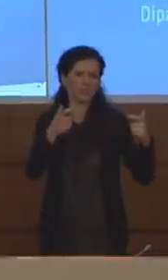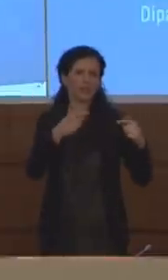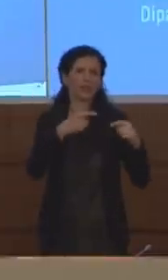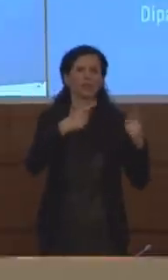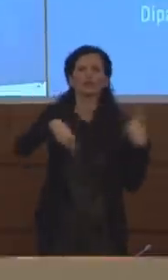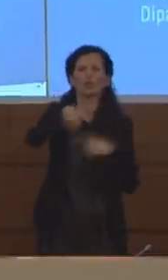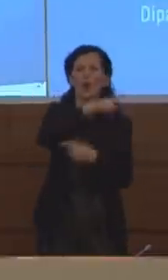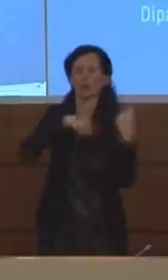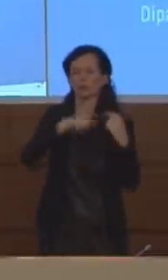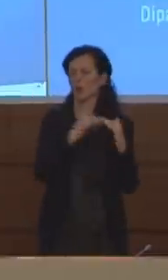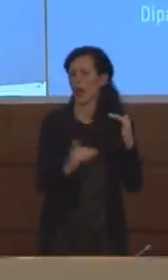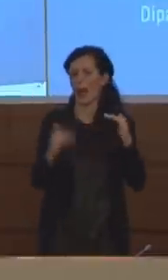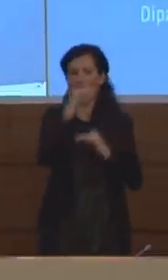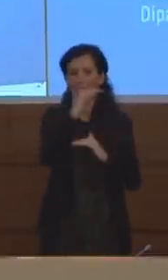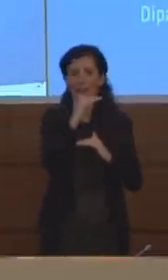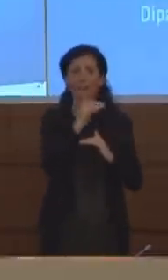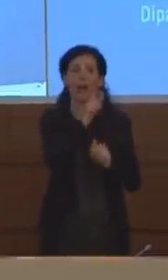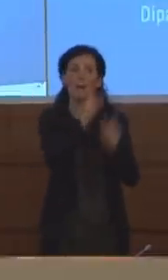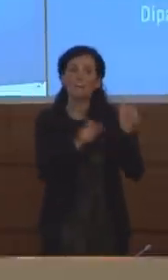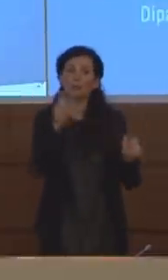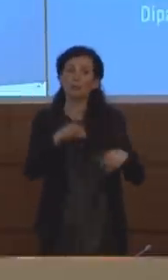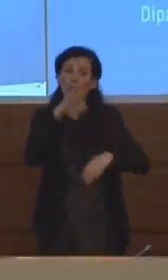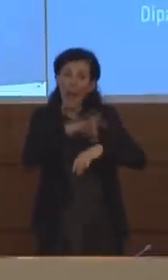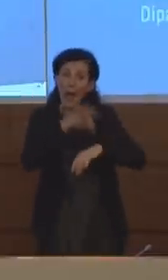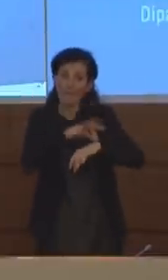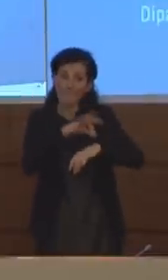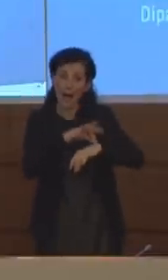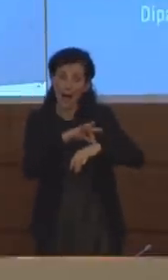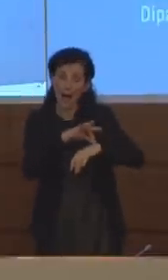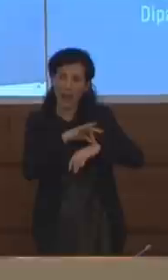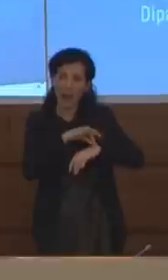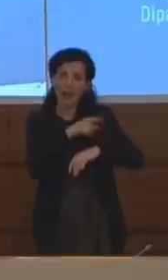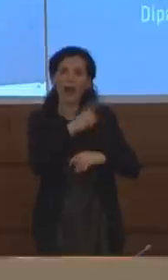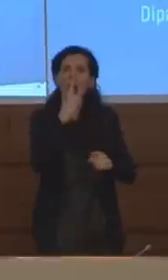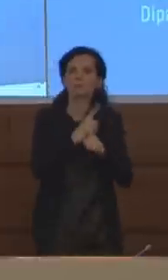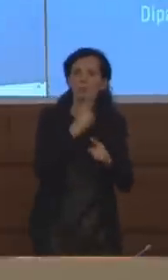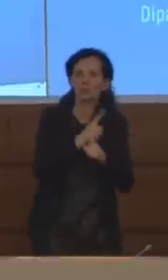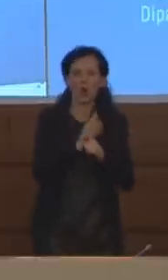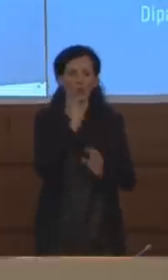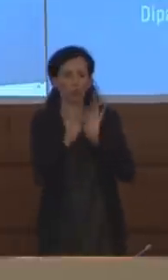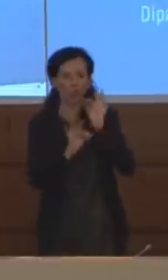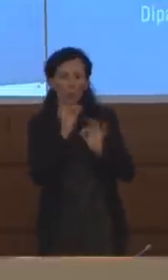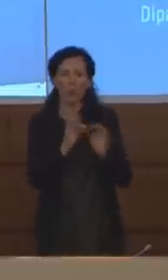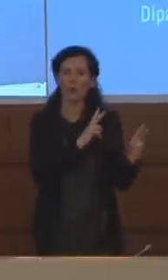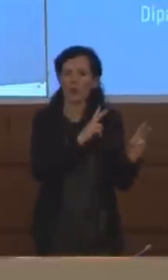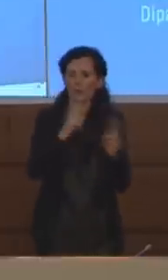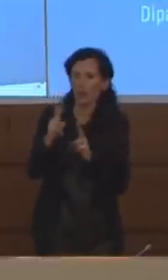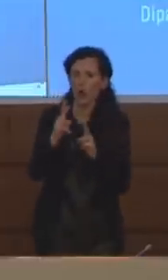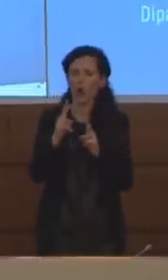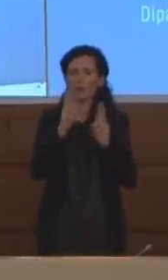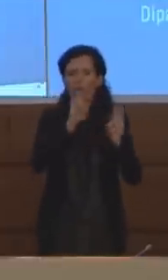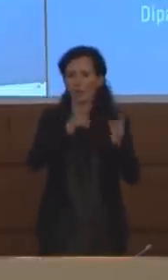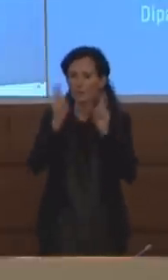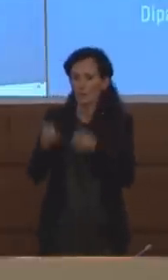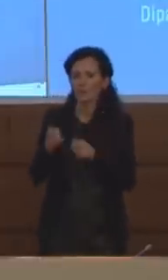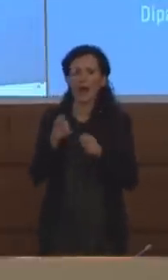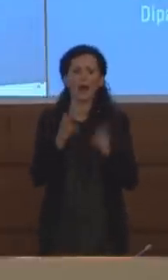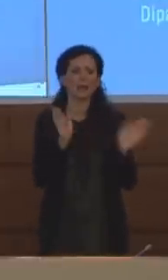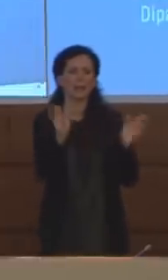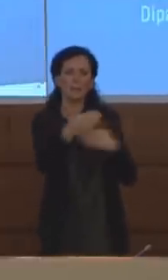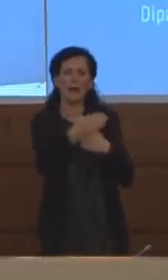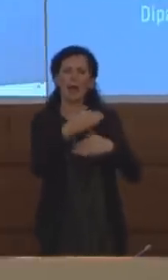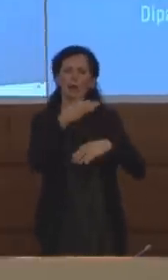che ricorrevano necessità di cure ospedaliere diciamo che fossero le parti di malattie infettive o semi